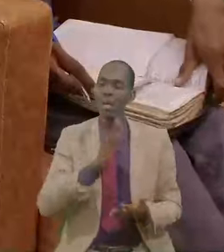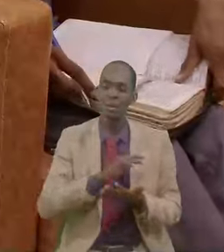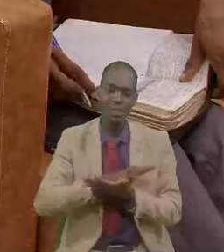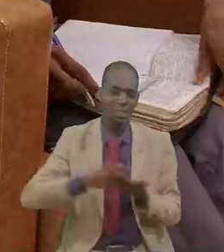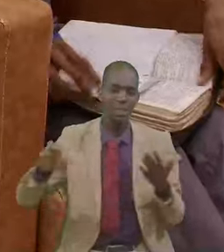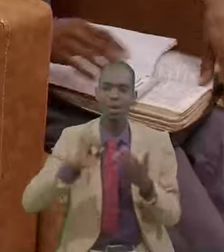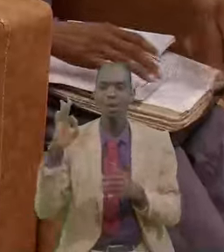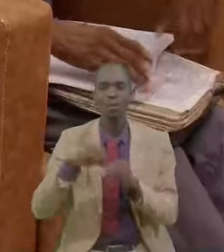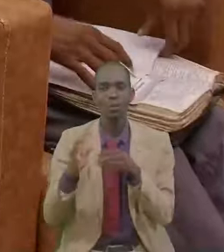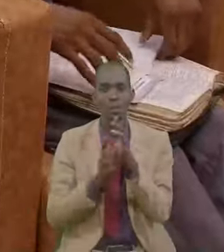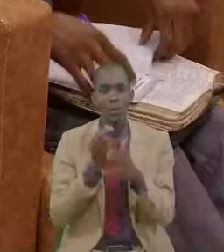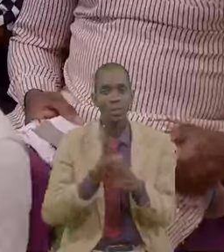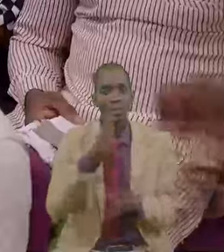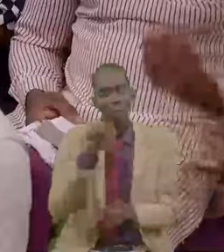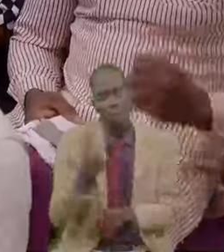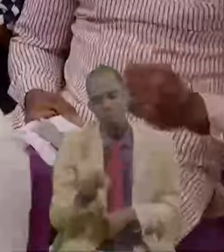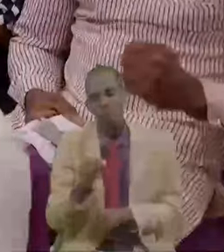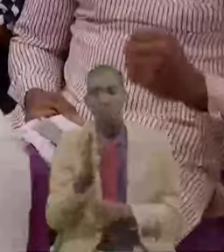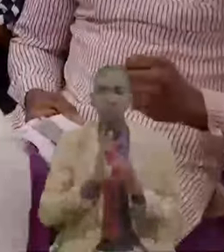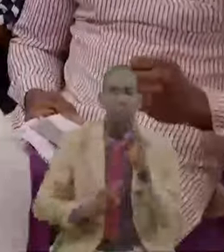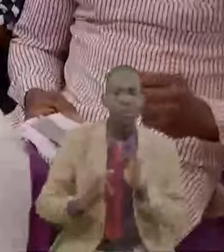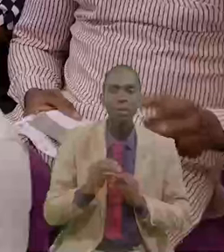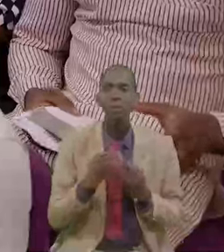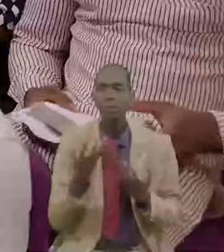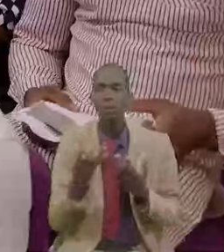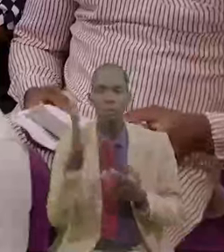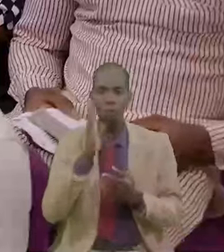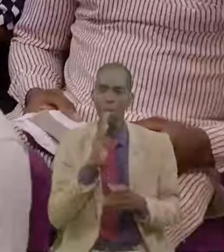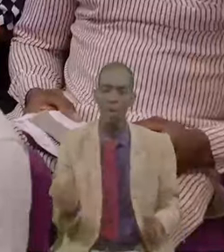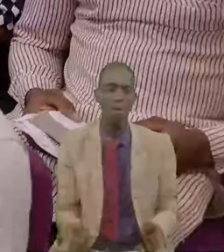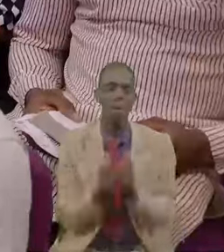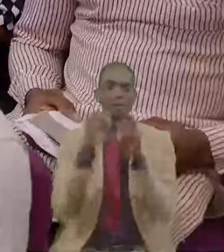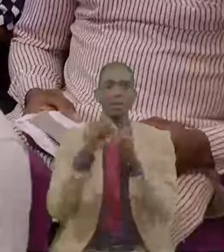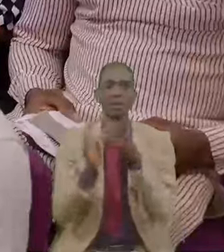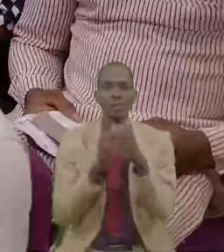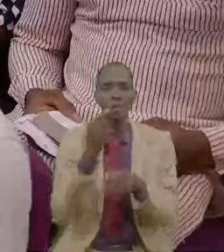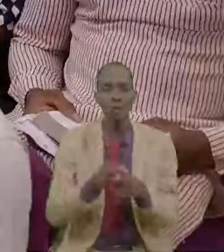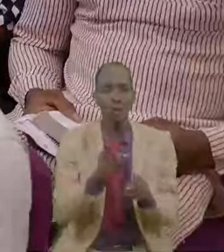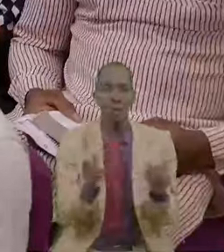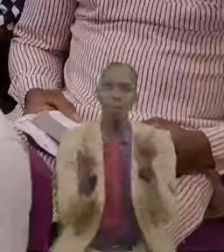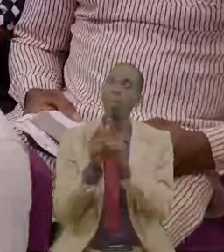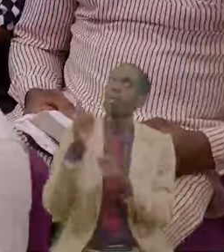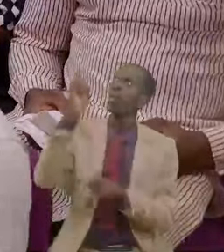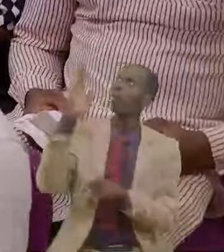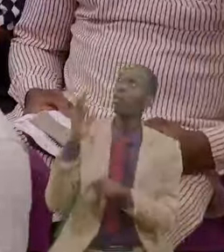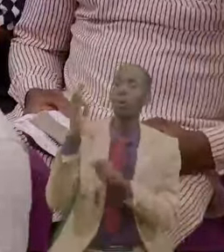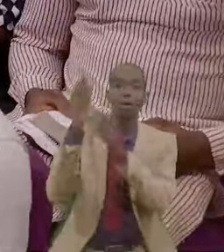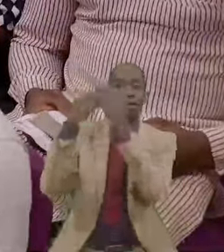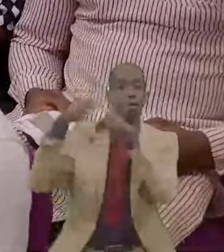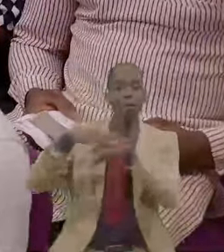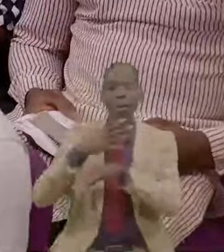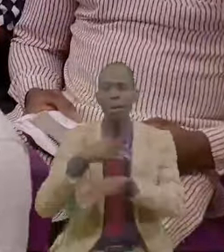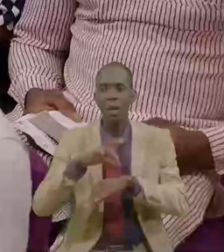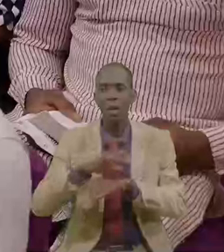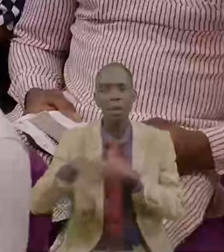payées. Vos besoins seront subvenus. Vous êtes venu au Créateur des cieux et de la terre. Et tous ces